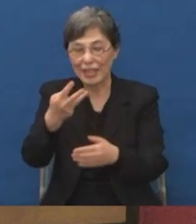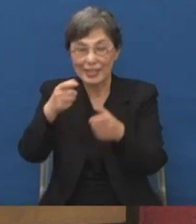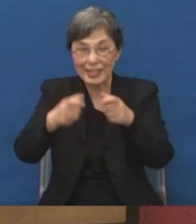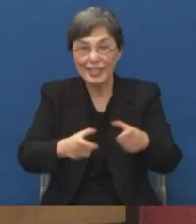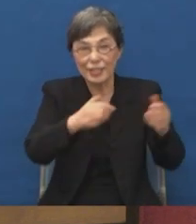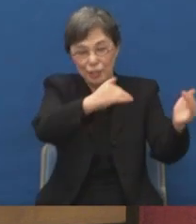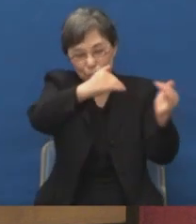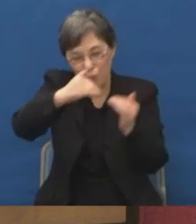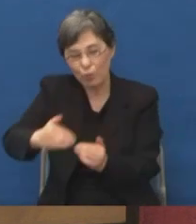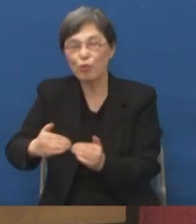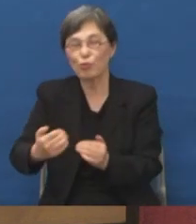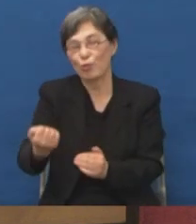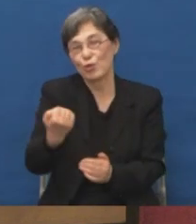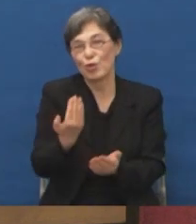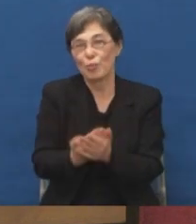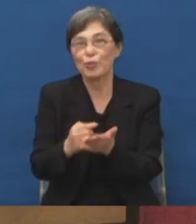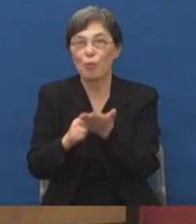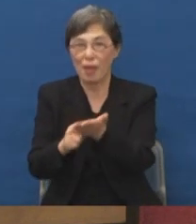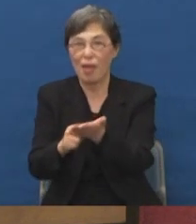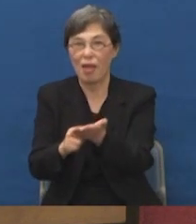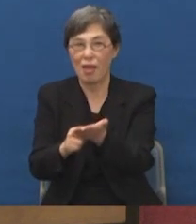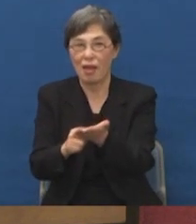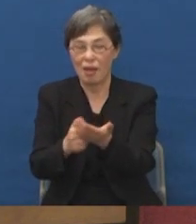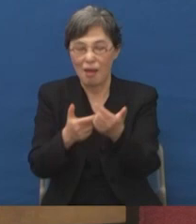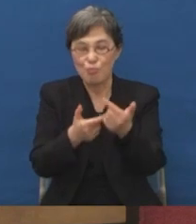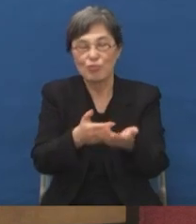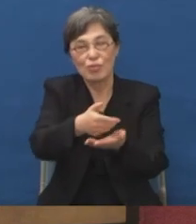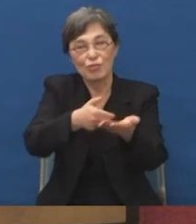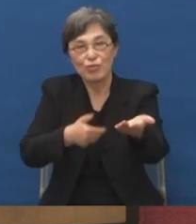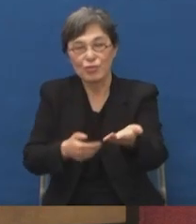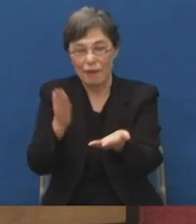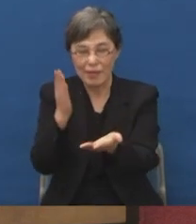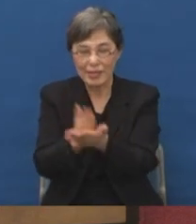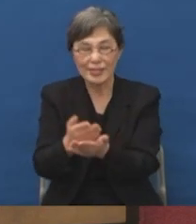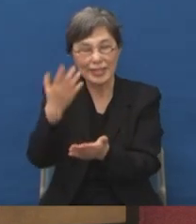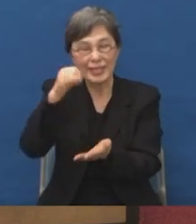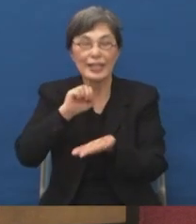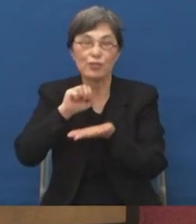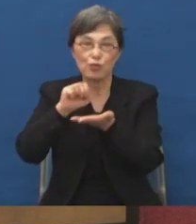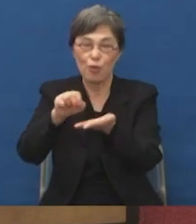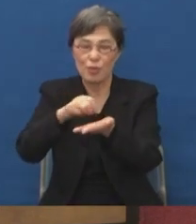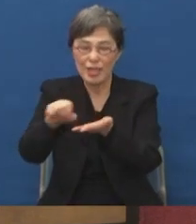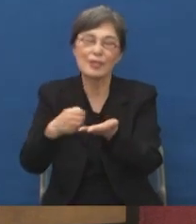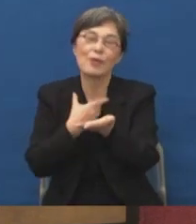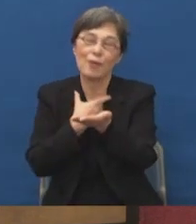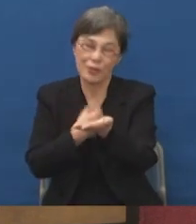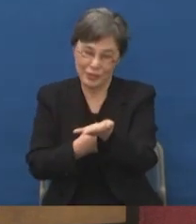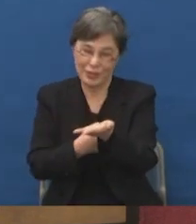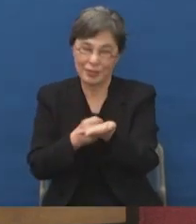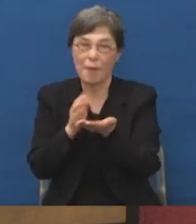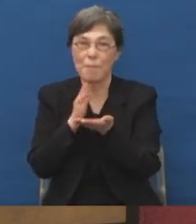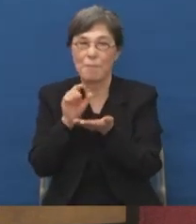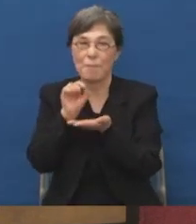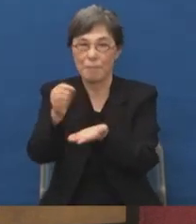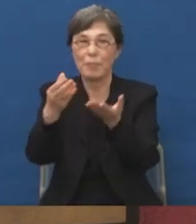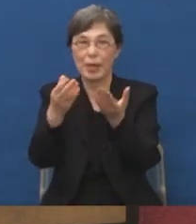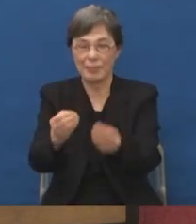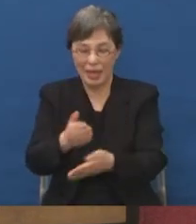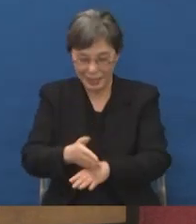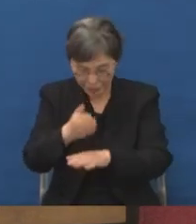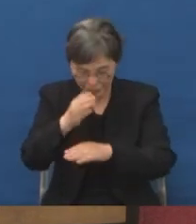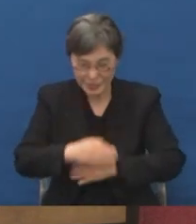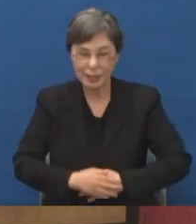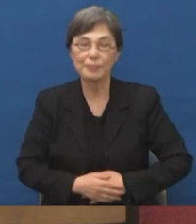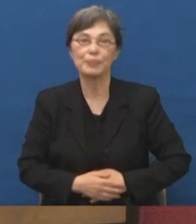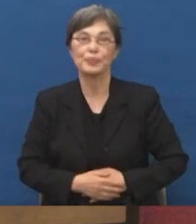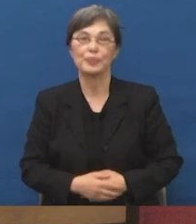ることを強く求め、武器輸出の禁止を求める意見書へのサインを求めて討論といたします。ありがとうございました。